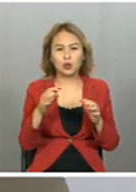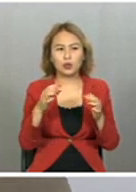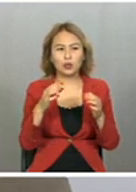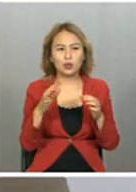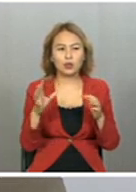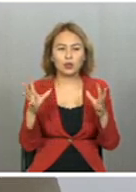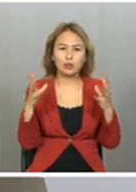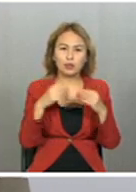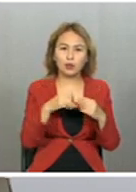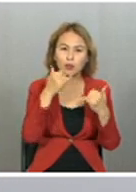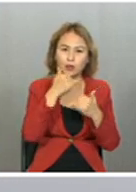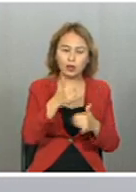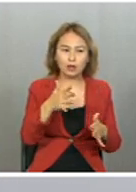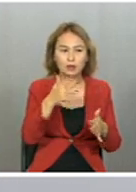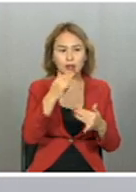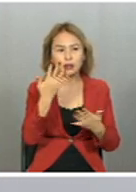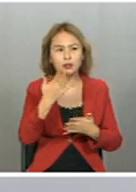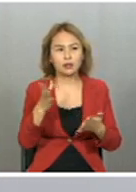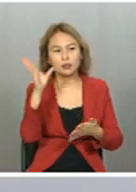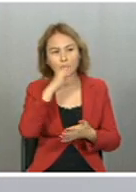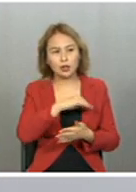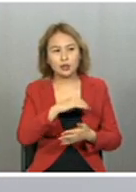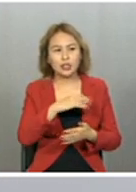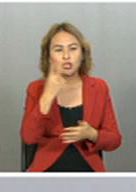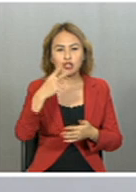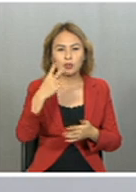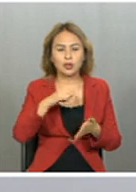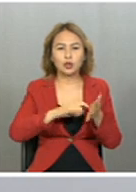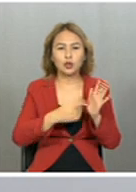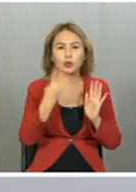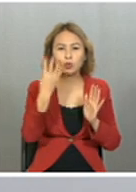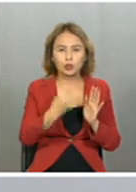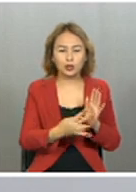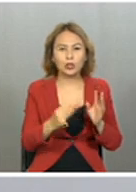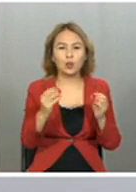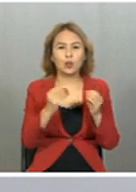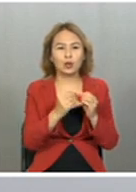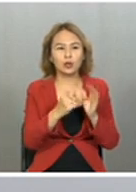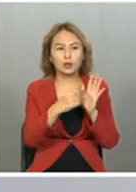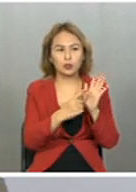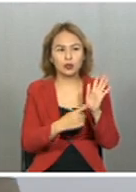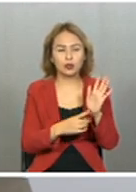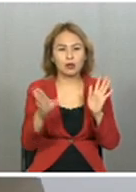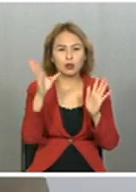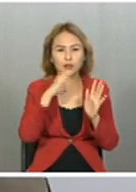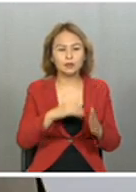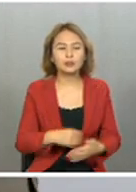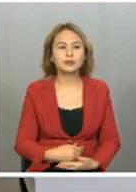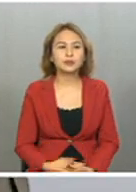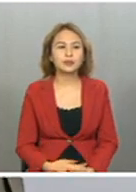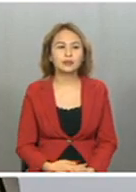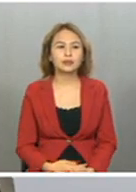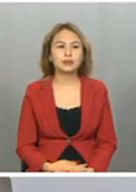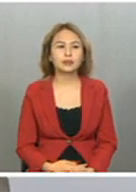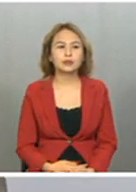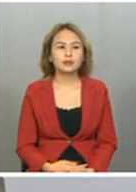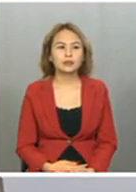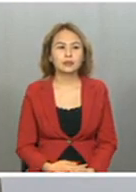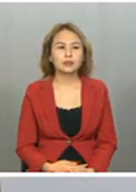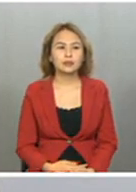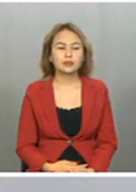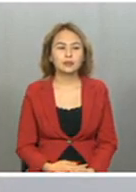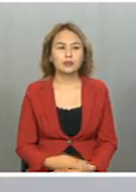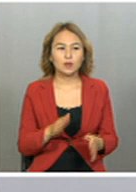алама. Әрине, себебі 20 4-ке де бөлінеді, 10-ға да бөлінеді, өзіне де бөлінеді. Жақсы. Енді толықтауыш